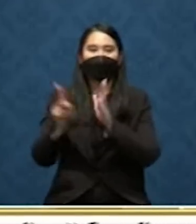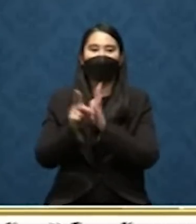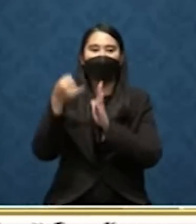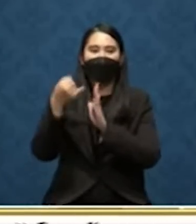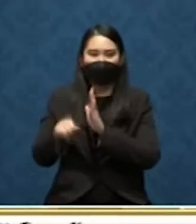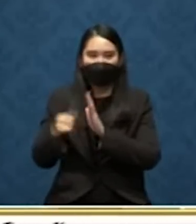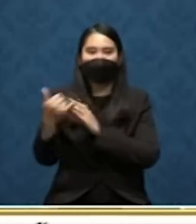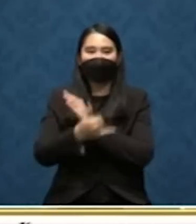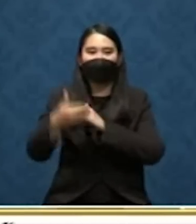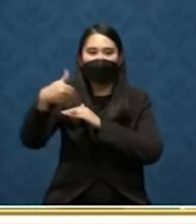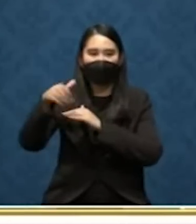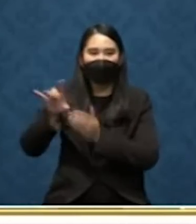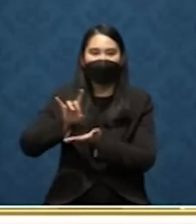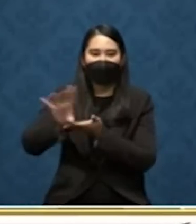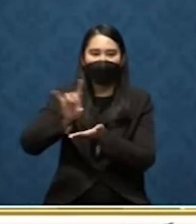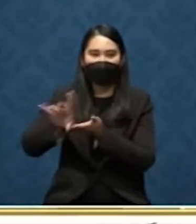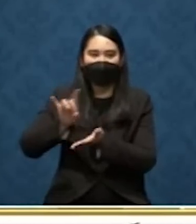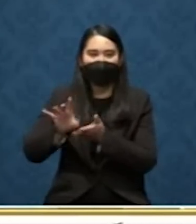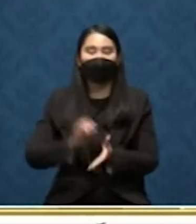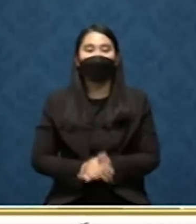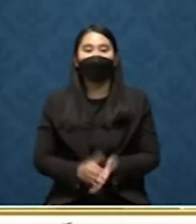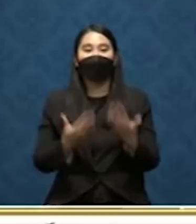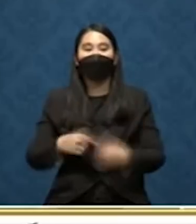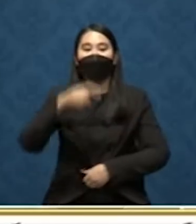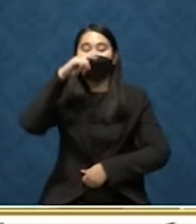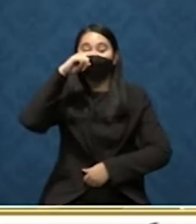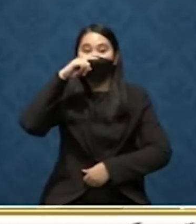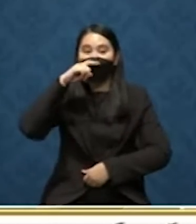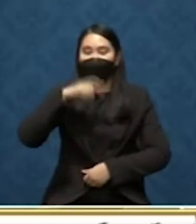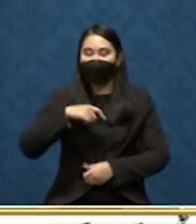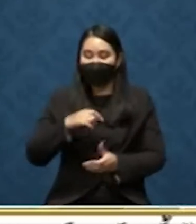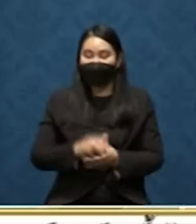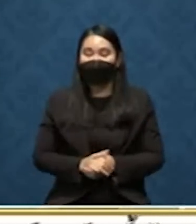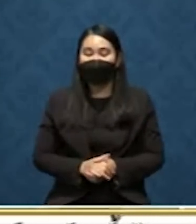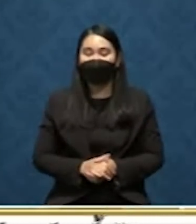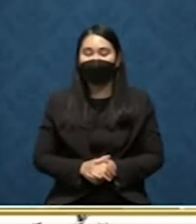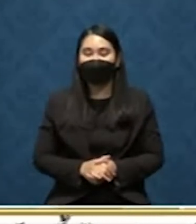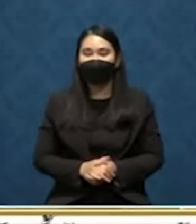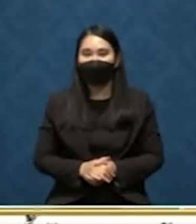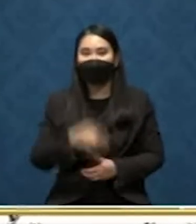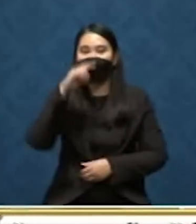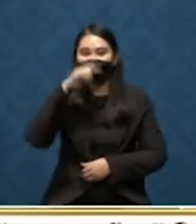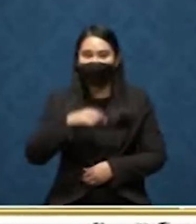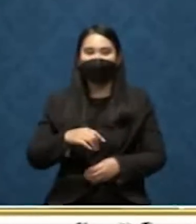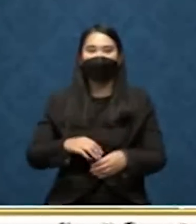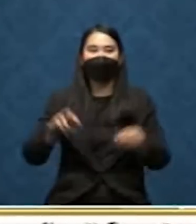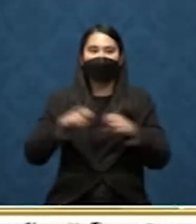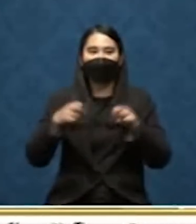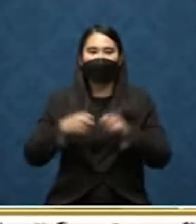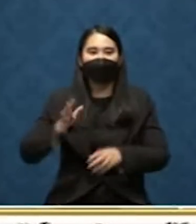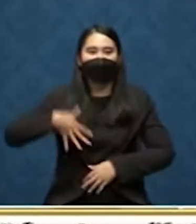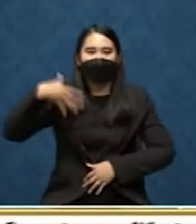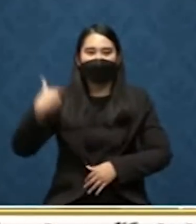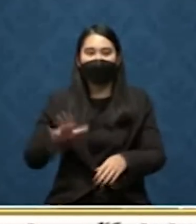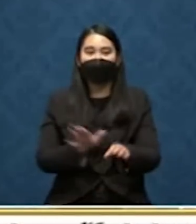เท่านานชาติทั้งหายเหานี้ ออกไปเสียบ้านหงนี้ ที่ถูกทำให้สกปรก น่าเฟะมานานสา